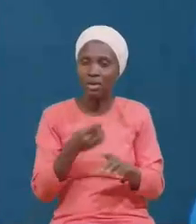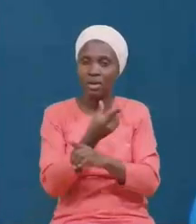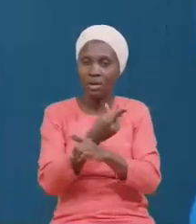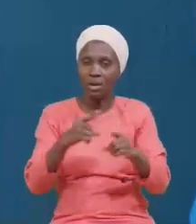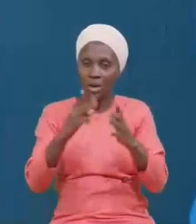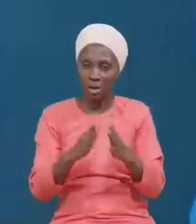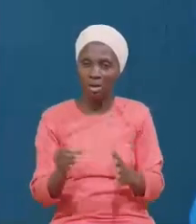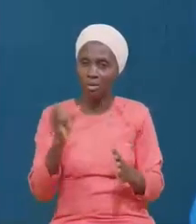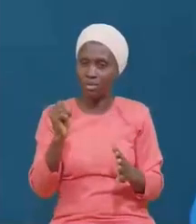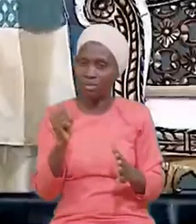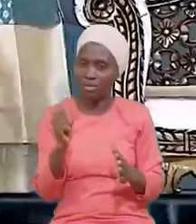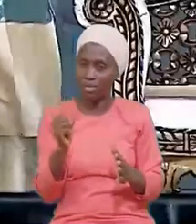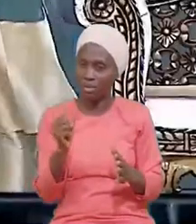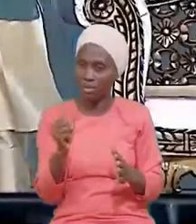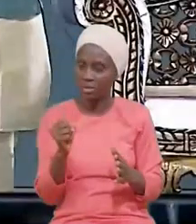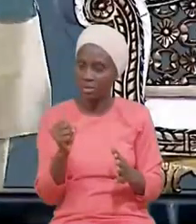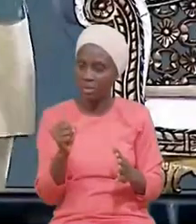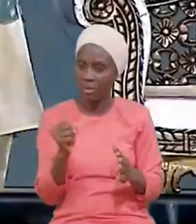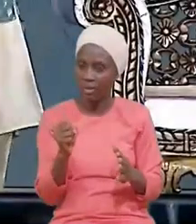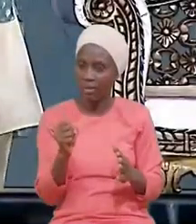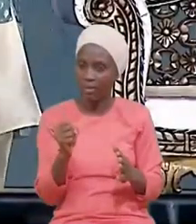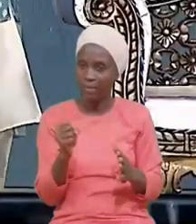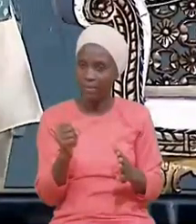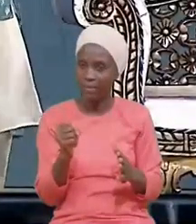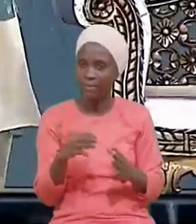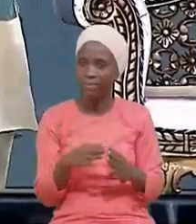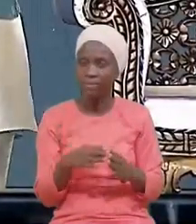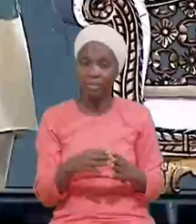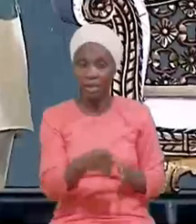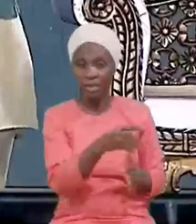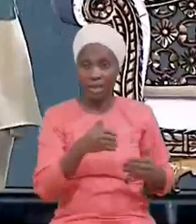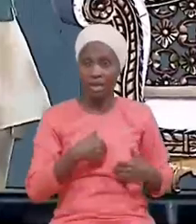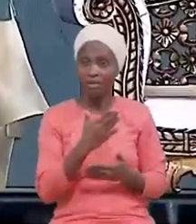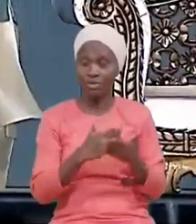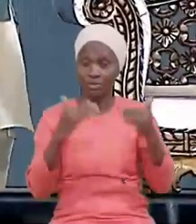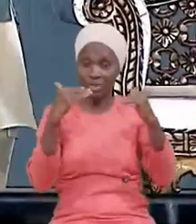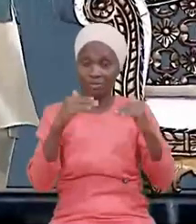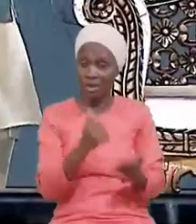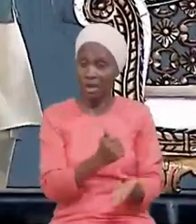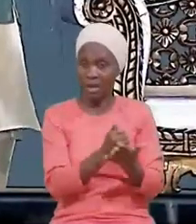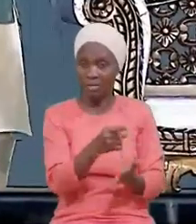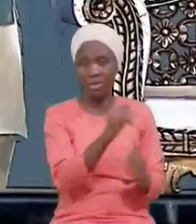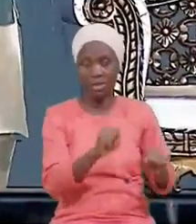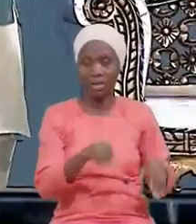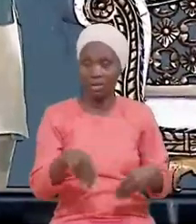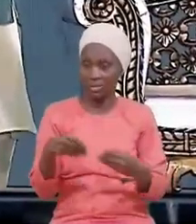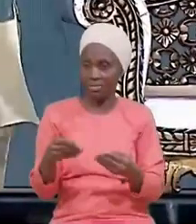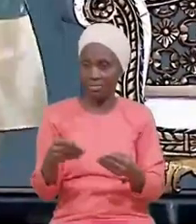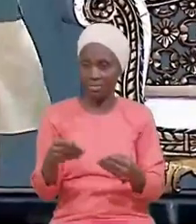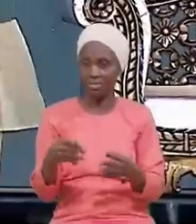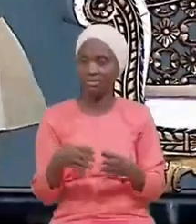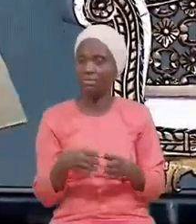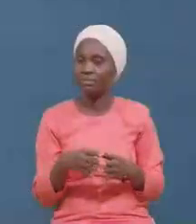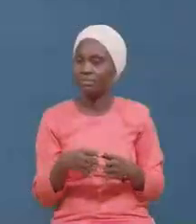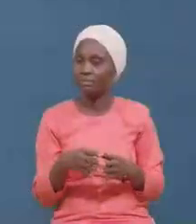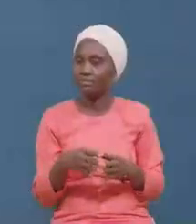il est le libérateur surnaturel. Oui, le libérateur naturel a ses